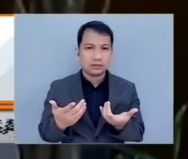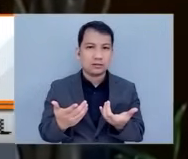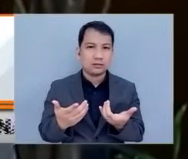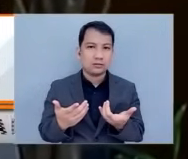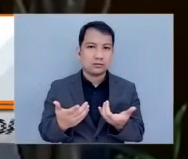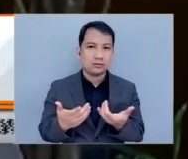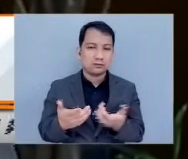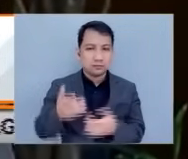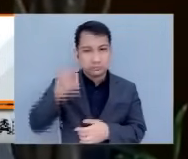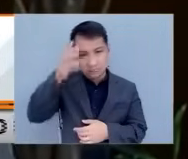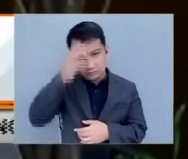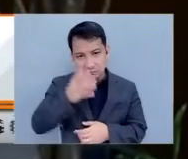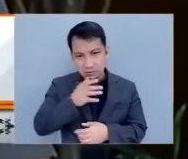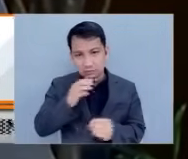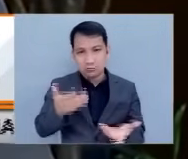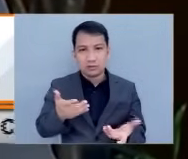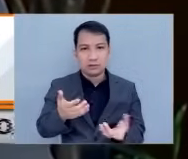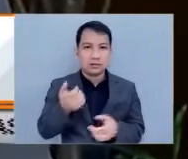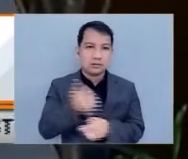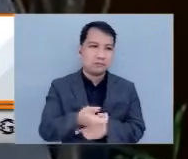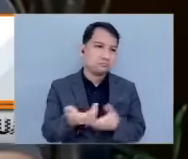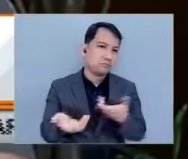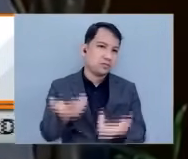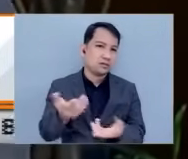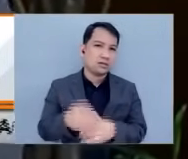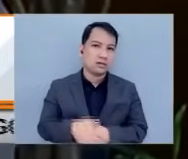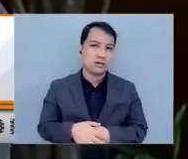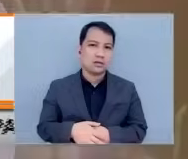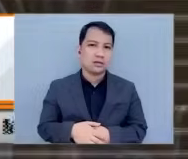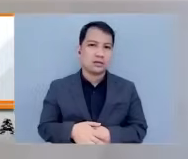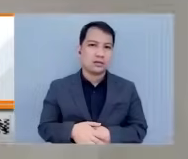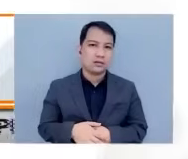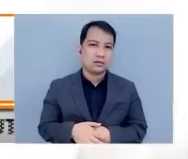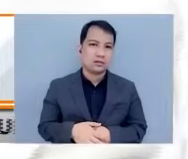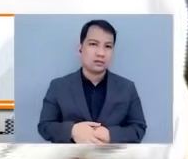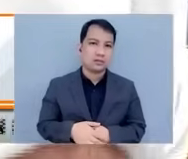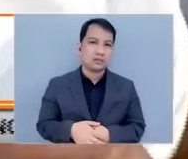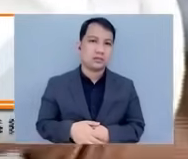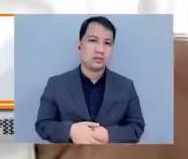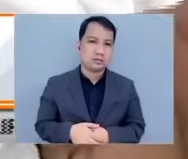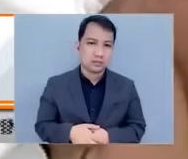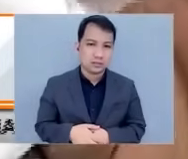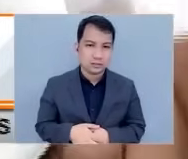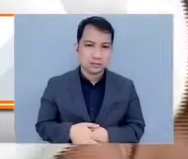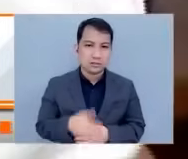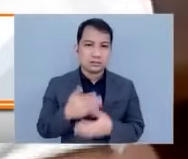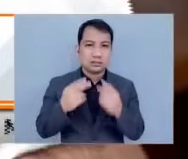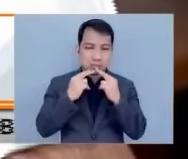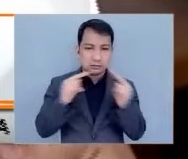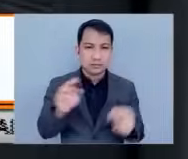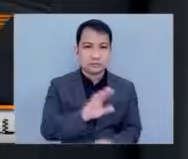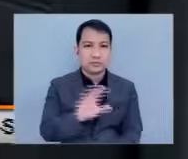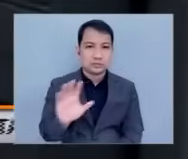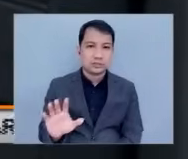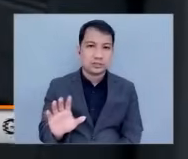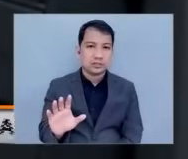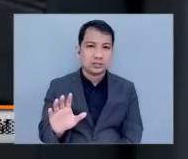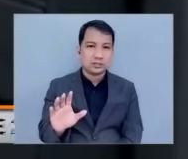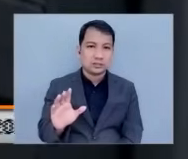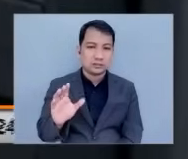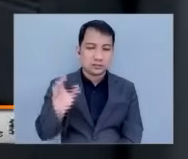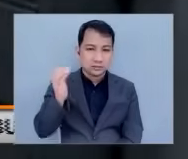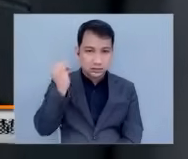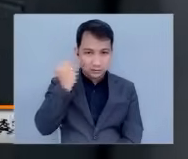siguro. Ganun. Kaya nabilan niya ng mga gamit. Nagbabalita mula sa frontline, Jenny